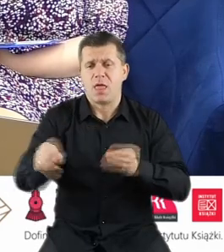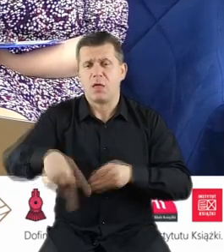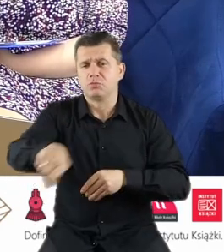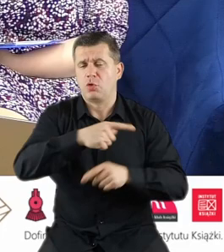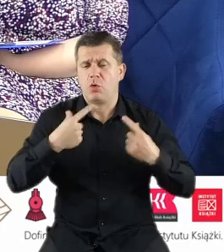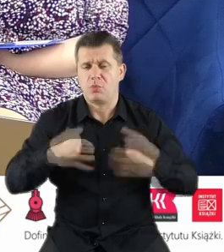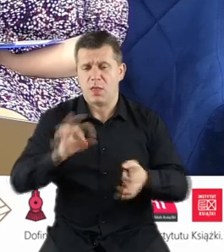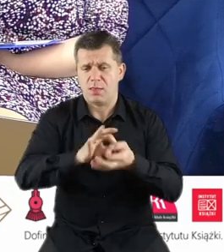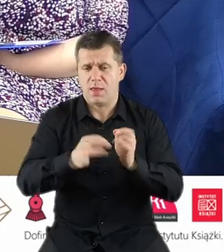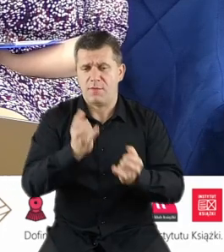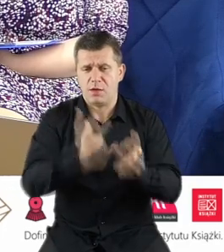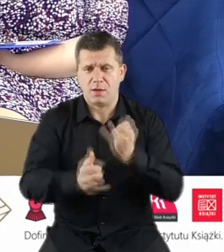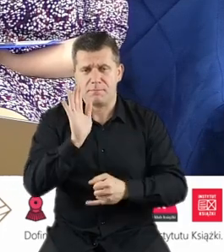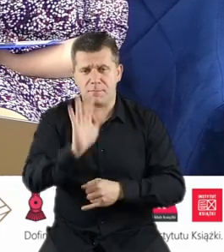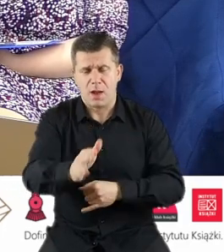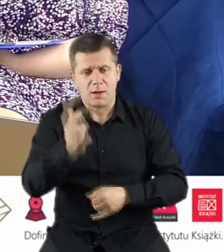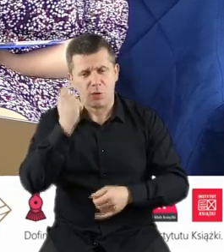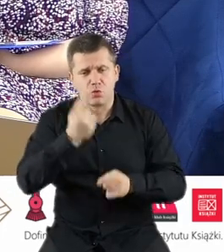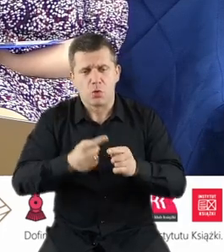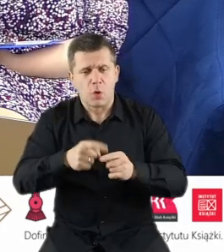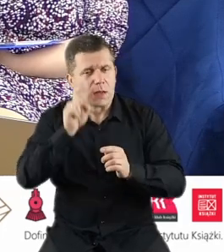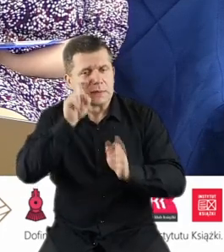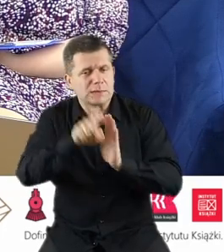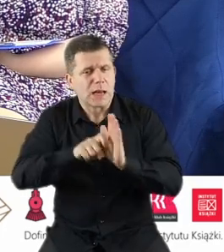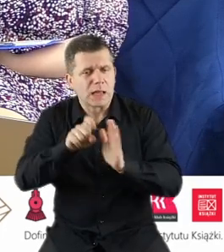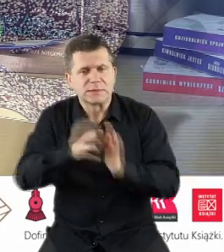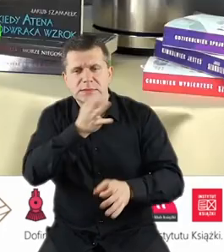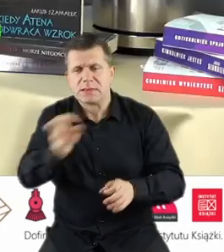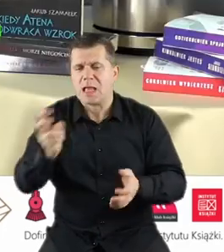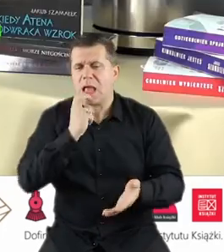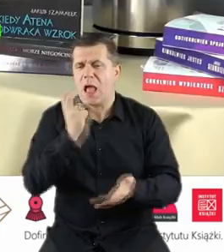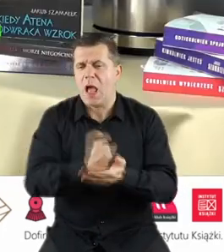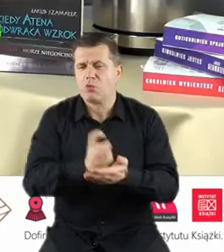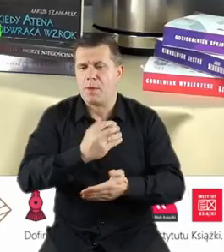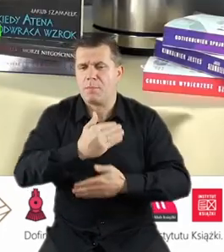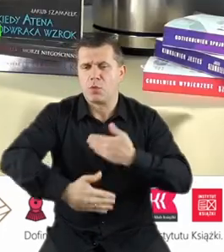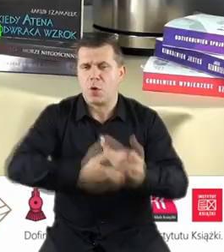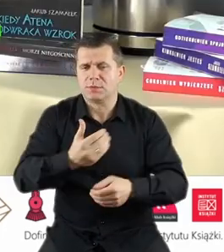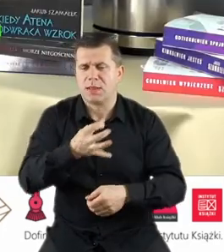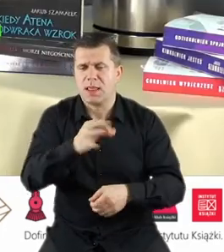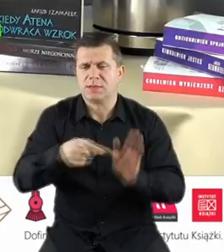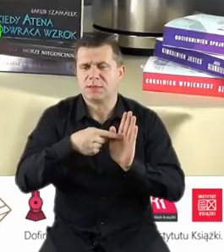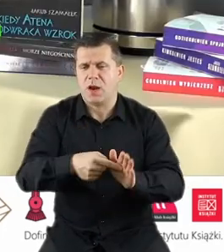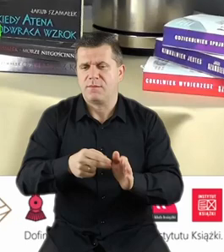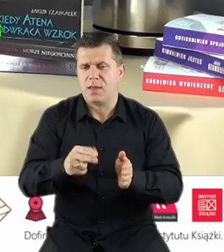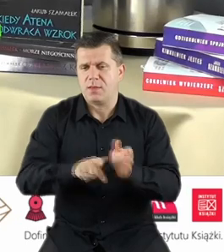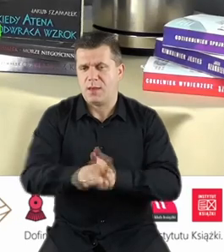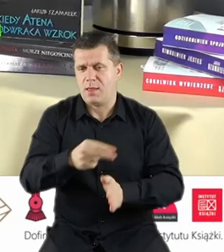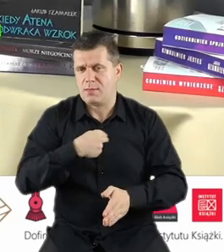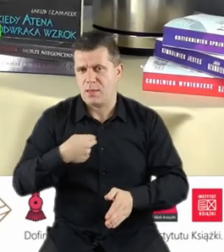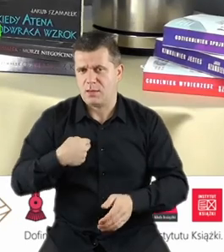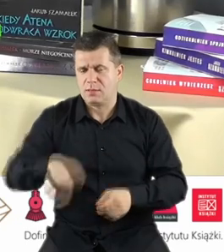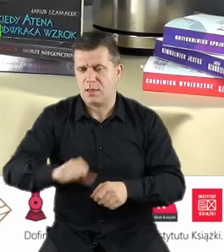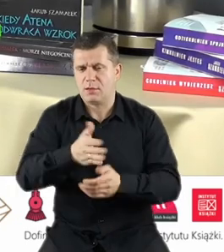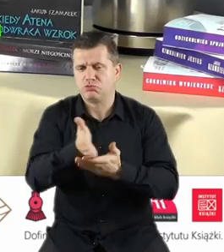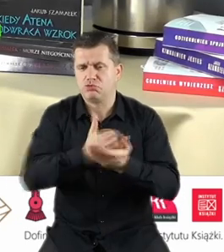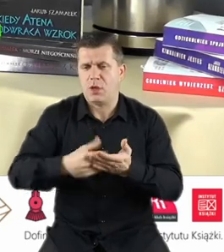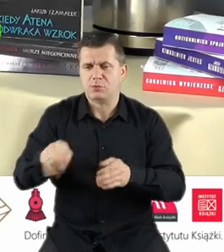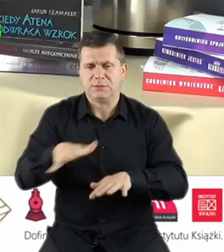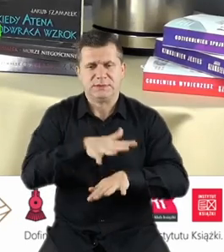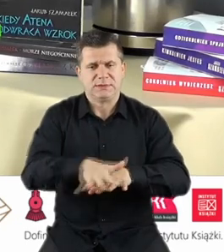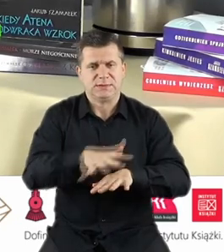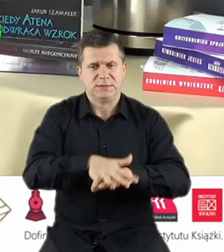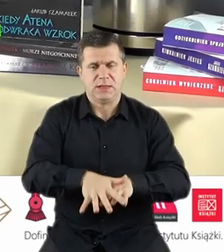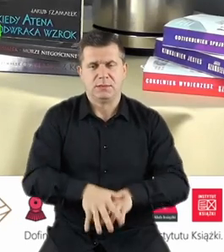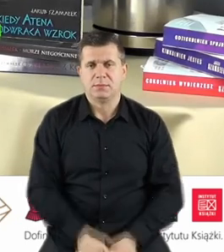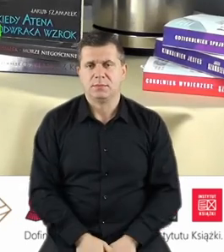jest w jakiś sposób śledzona w takim zautomatyzowanym procesie, który nie jest jakby skierowany na nas, tylko po prostu jesteśmy częścią tego systemu,